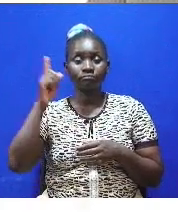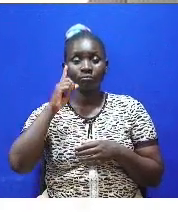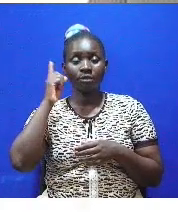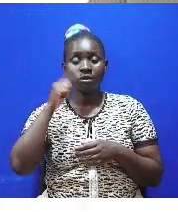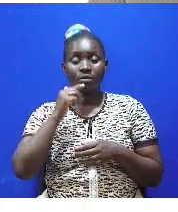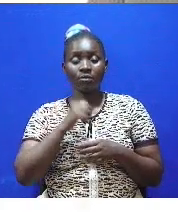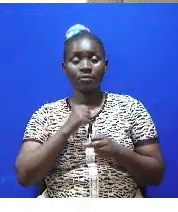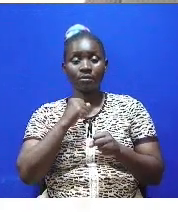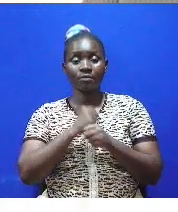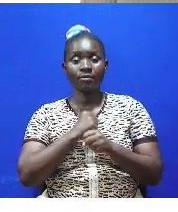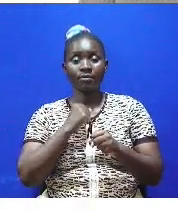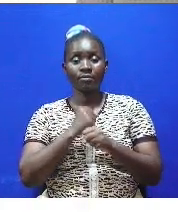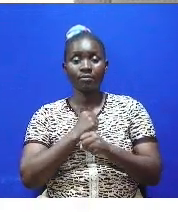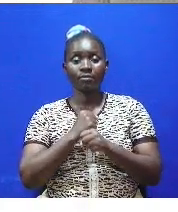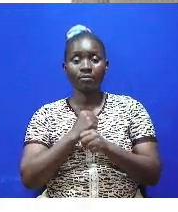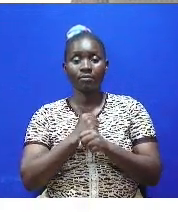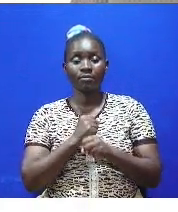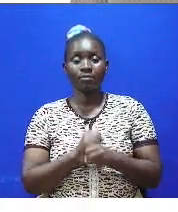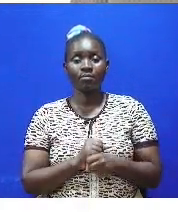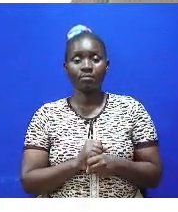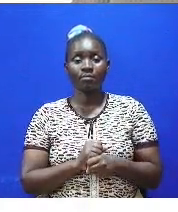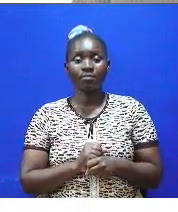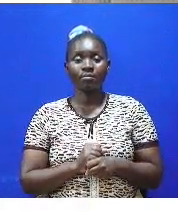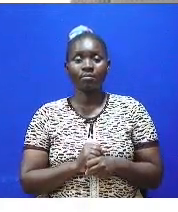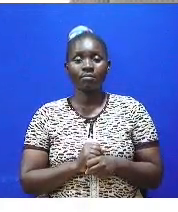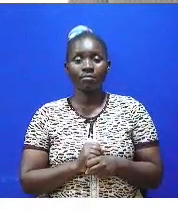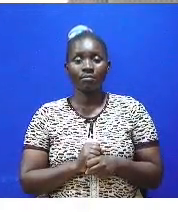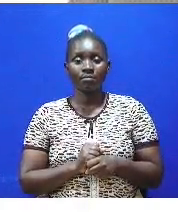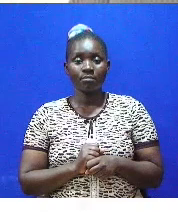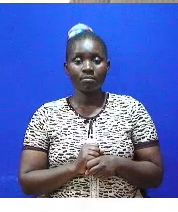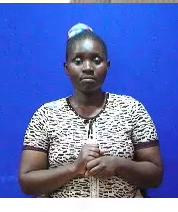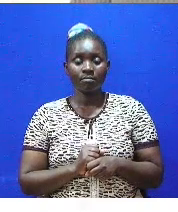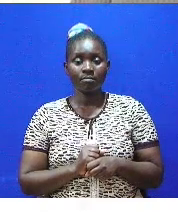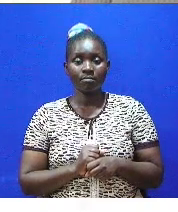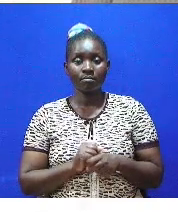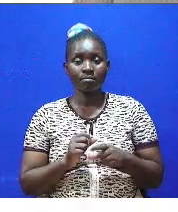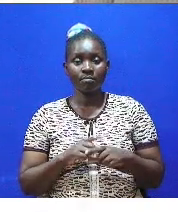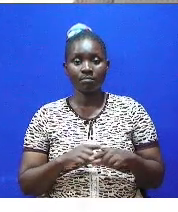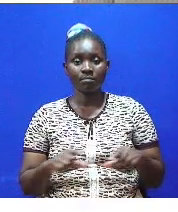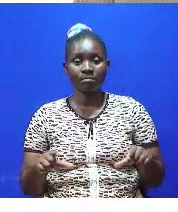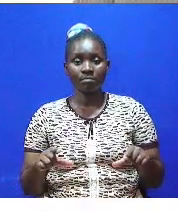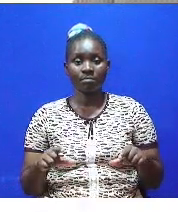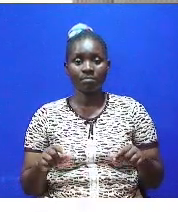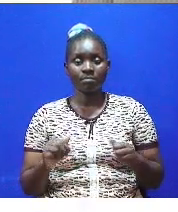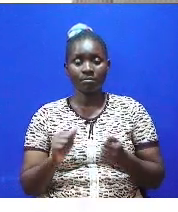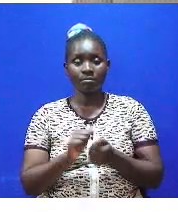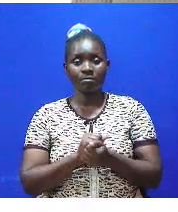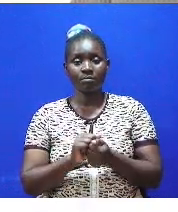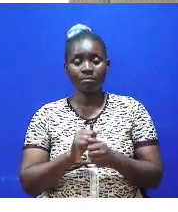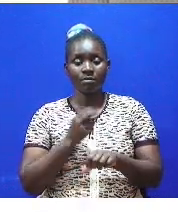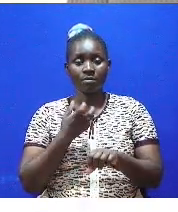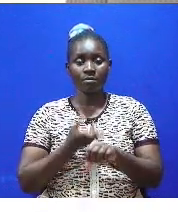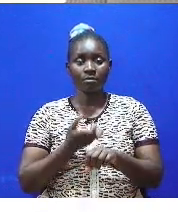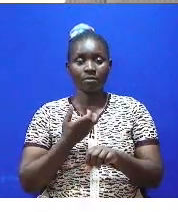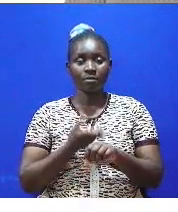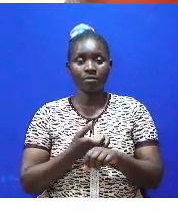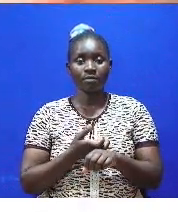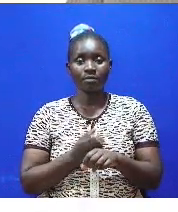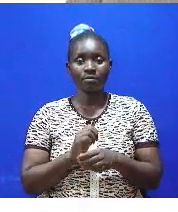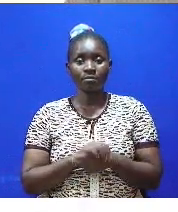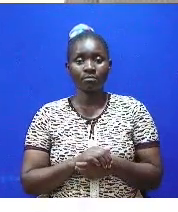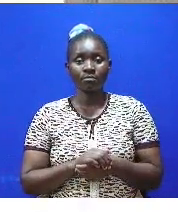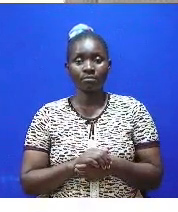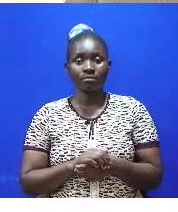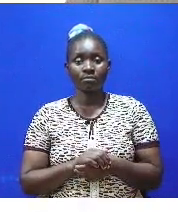kolegasi. Akachaka kutokore bituki, kerato kore bituki, eke mongiro kia sinyete. Wana nariye ilia epaka soko yanda